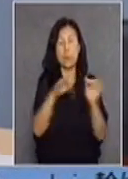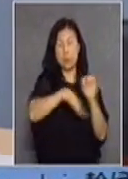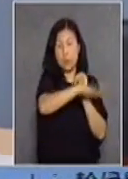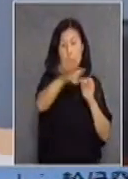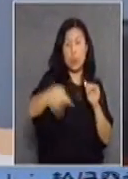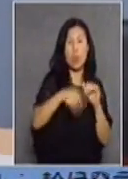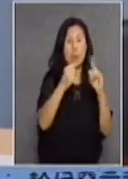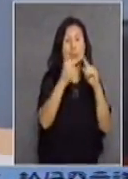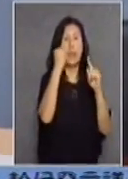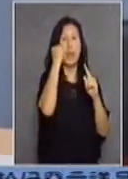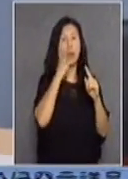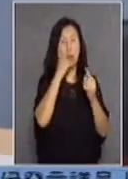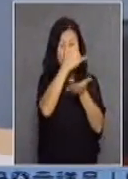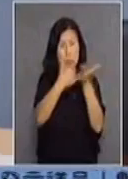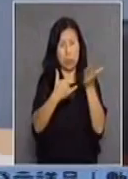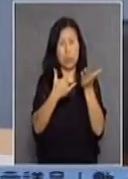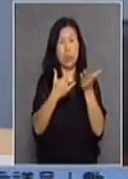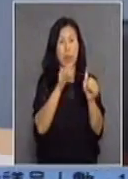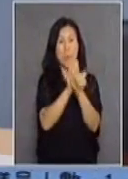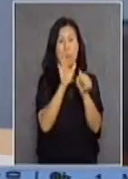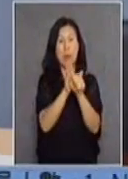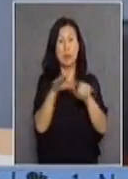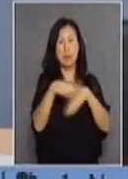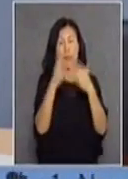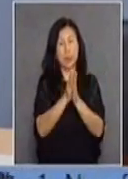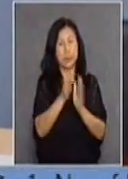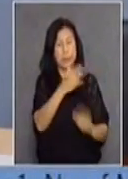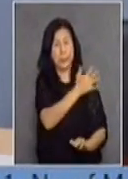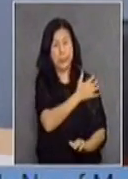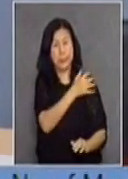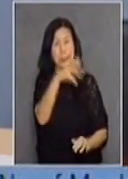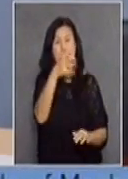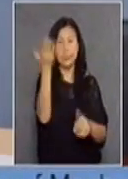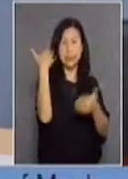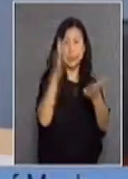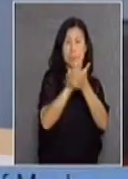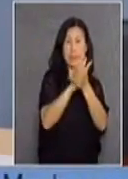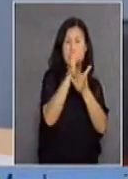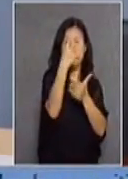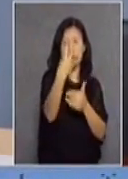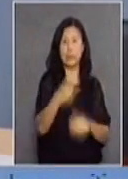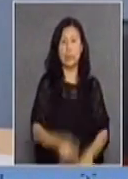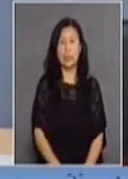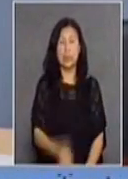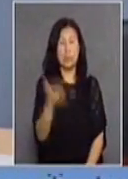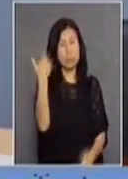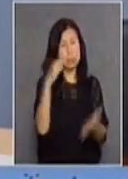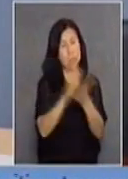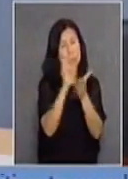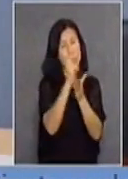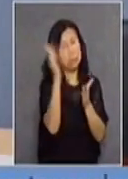退休保障的承擔鏗鏘有力。兩年前，兩年多啲，